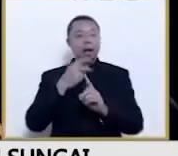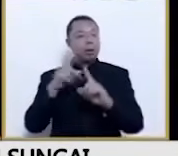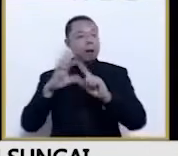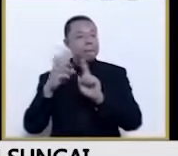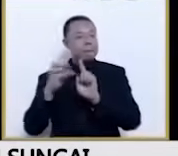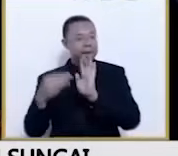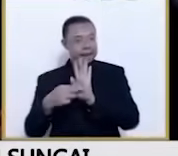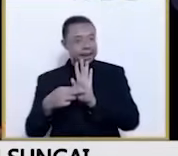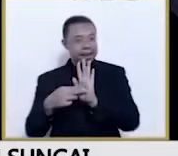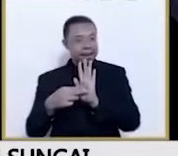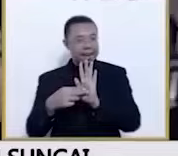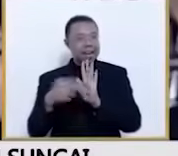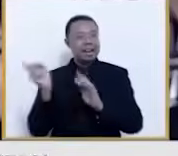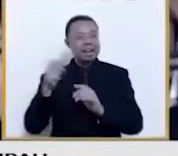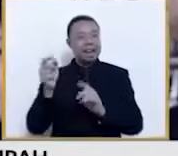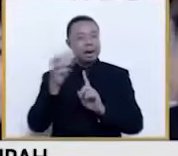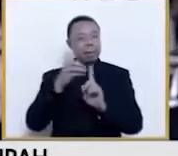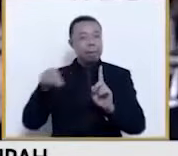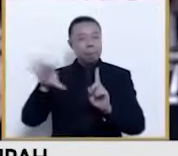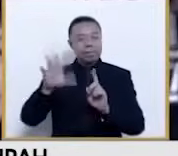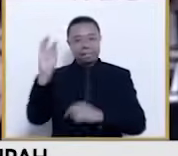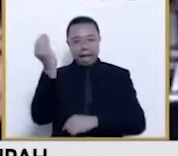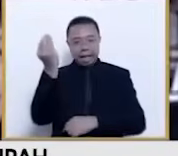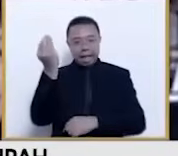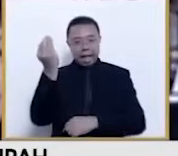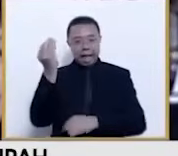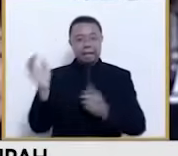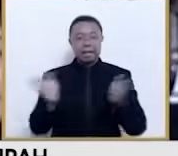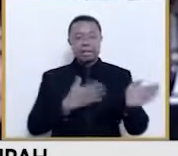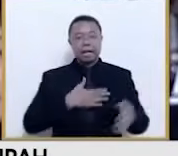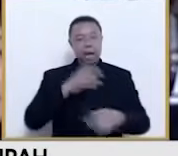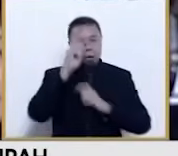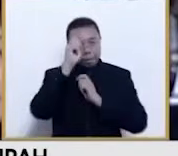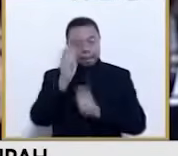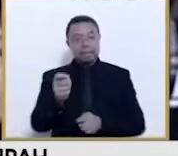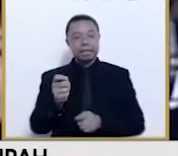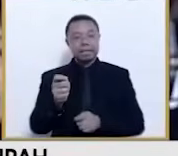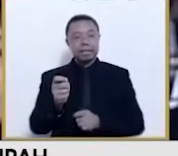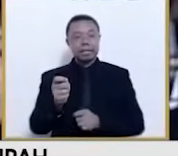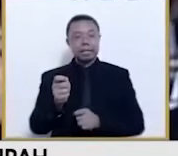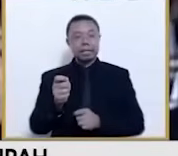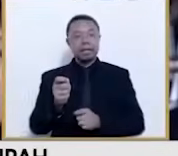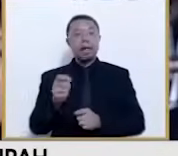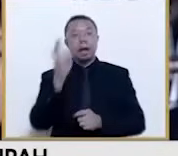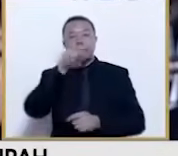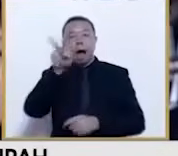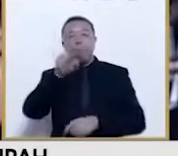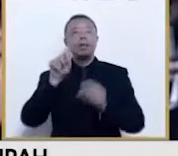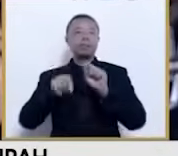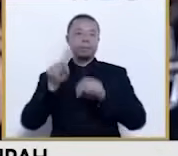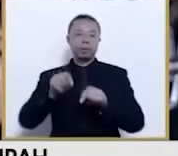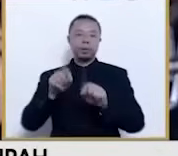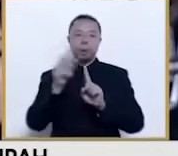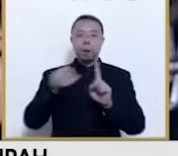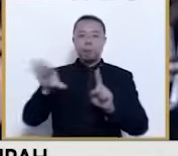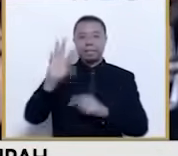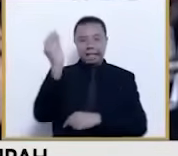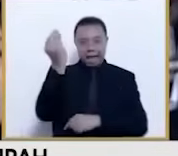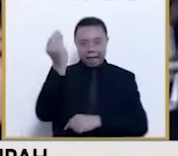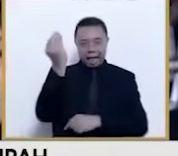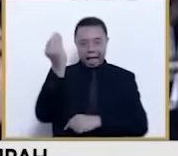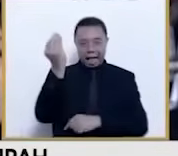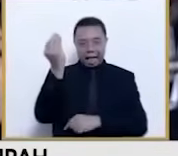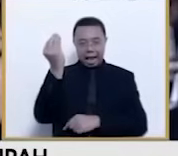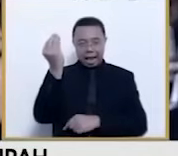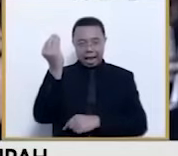Kesbangpol Provinsi DKI Jakarta. Yang kami hormati Bawaslu Provinsi DKI